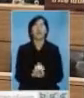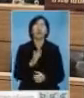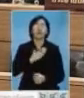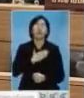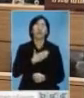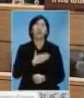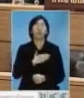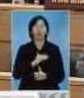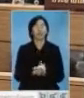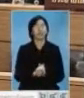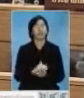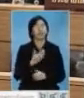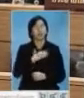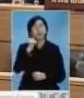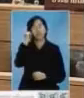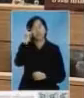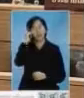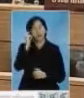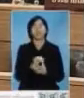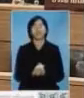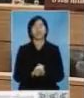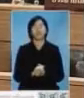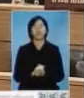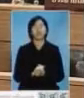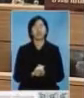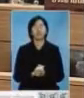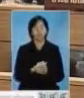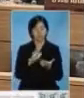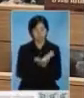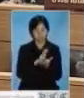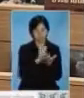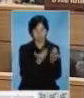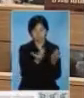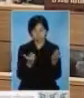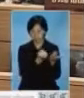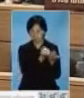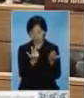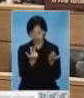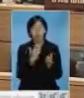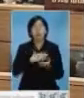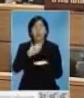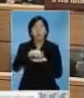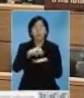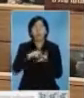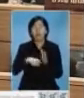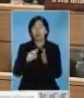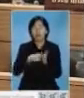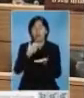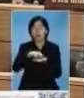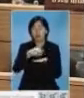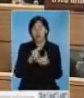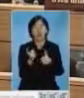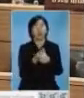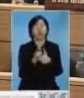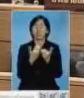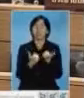ย่างยิ่งท่านประธานครับผมคิดว่าทั้ง3ร่างที่ร่างกันมานี้นะครับด้วยเหตุผลที่ผมกราบเรียนแล้วว่ามึงหนึ่งยังไม่ถึงเ